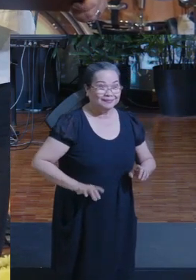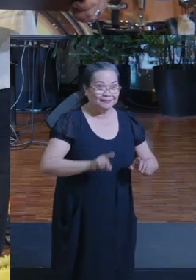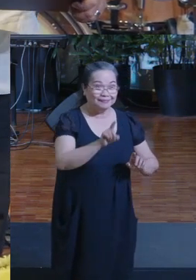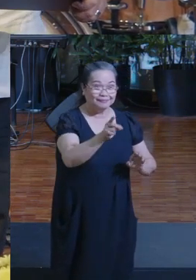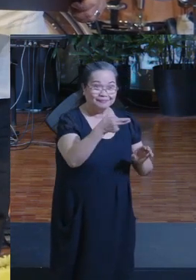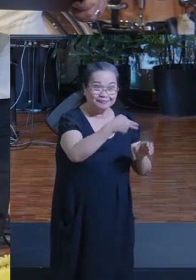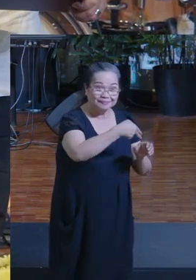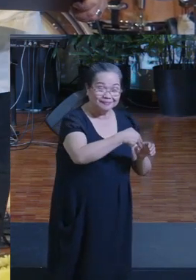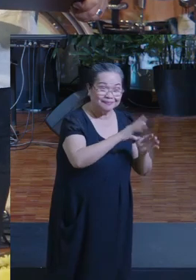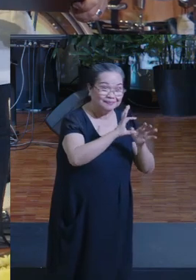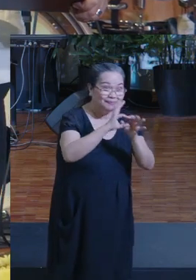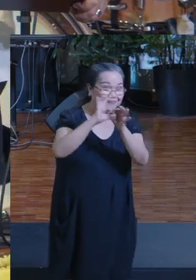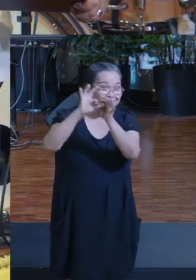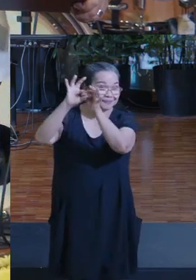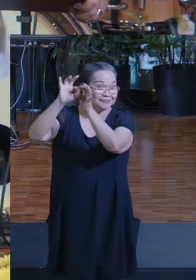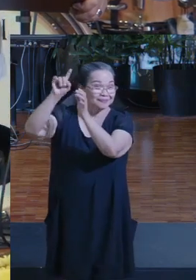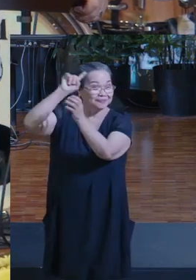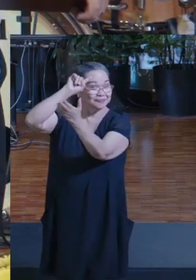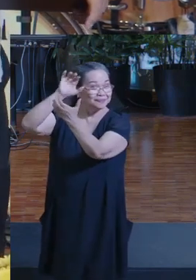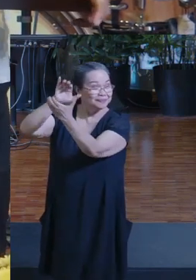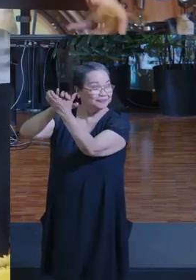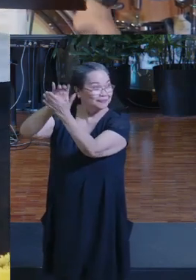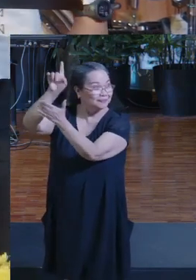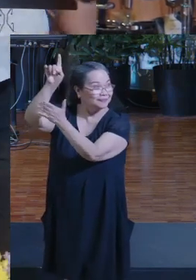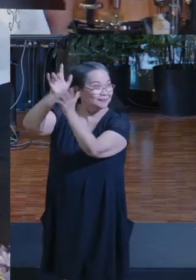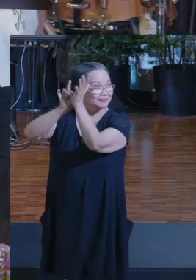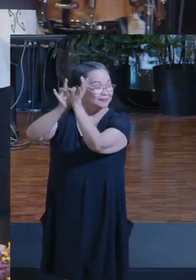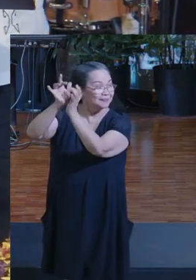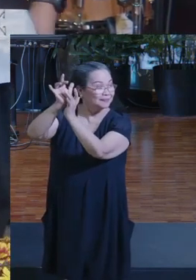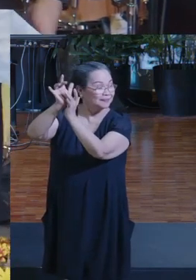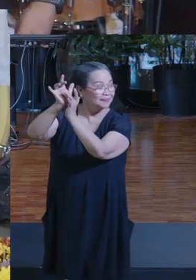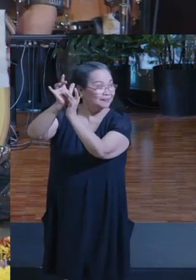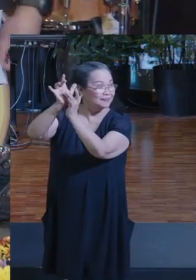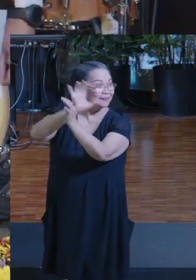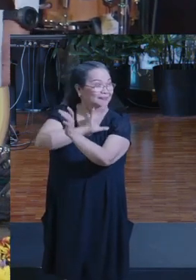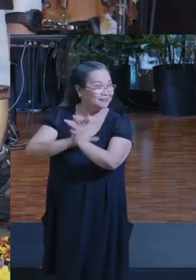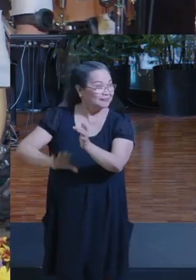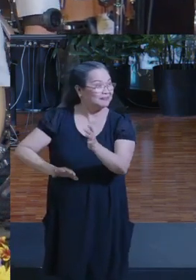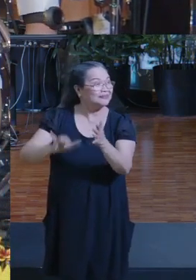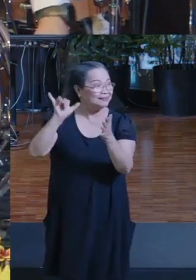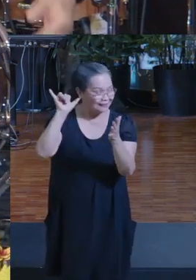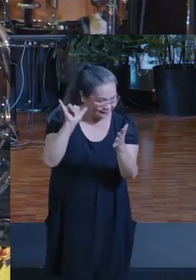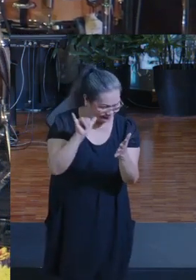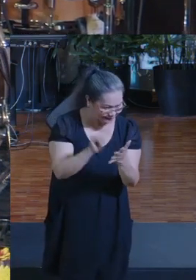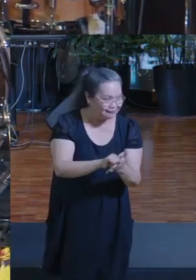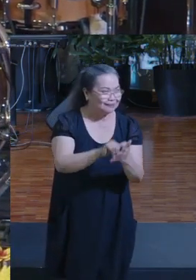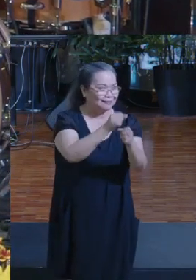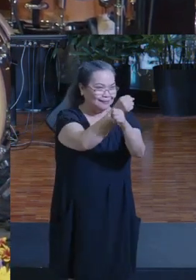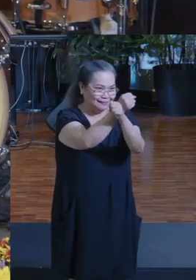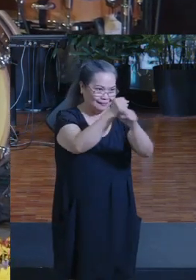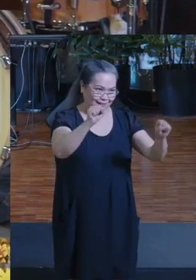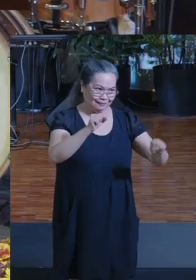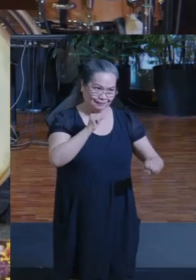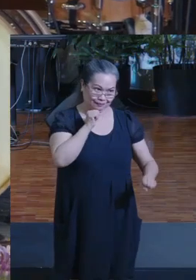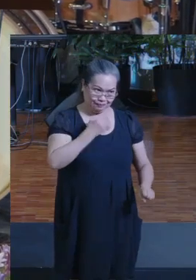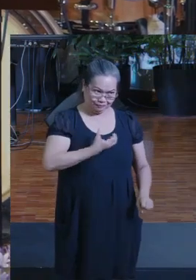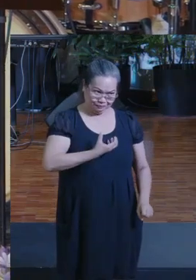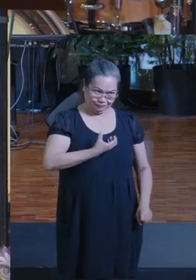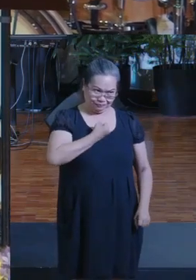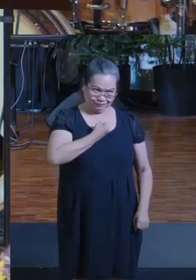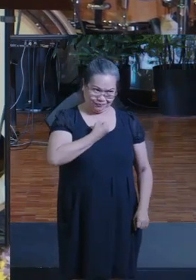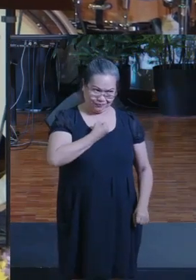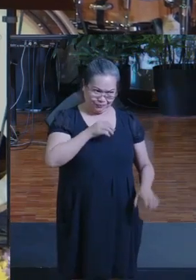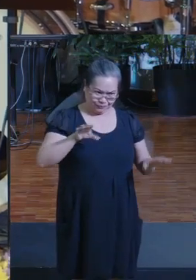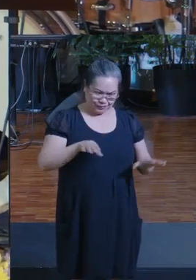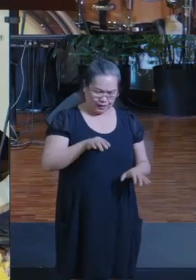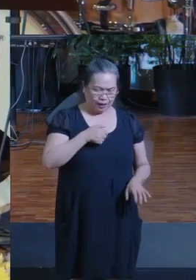Kayo ba ay nananampalataya sa Kanya? Kaya nga ang kaligtasan mga kapatid ay hindi sa ating sariling gawa.